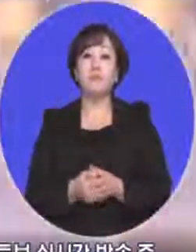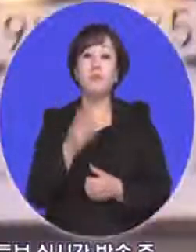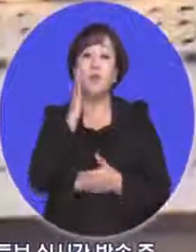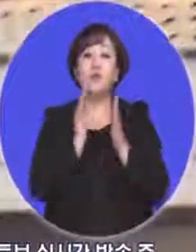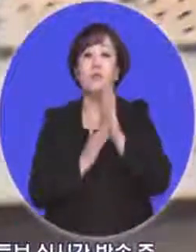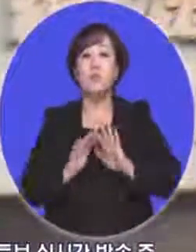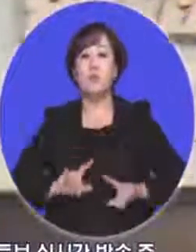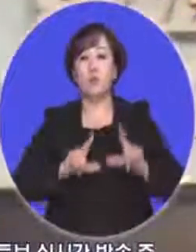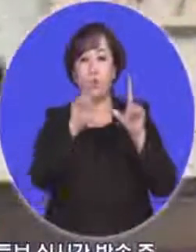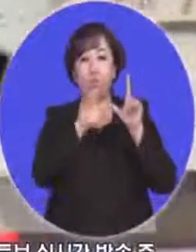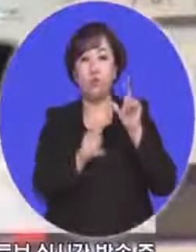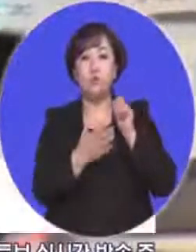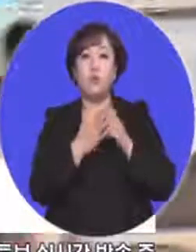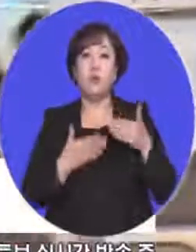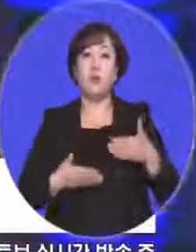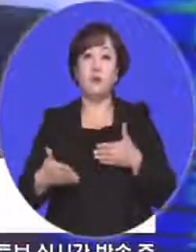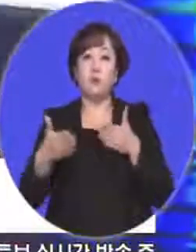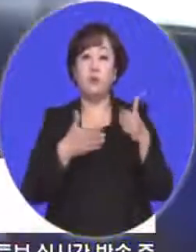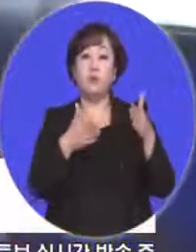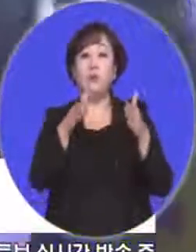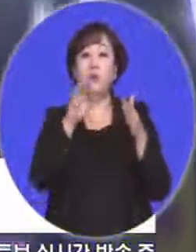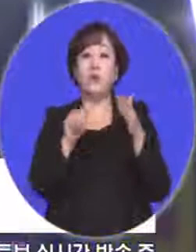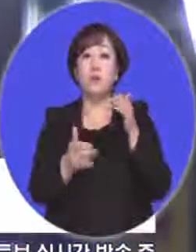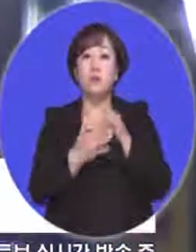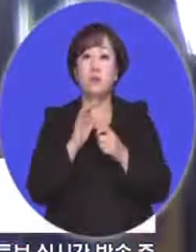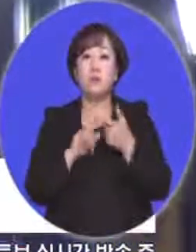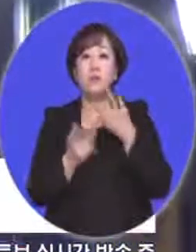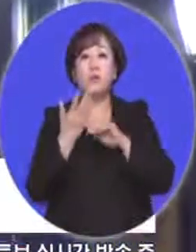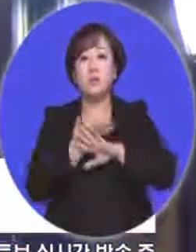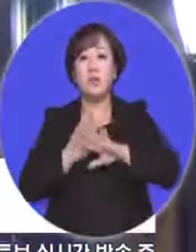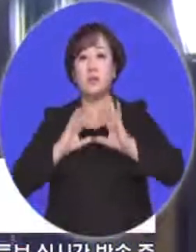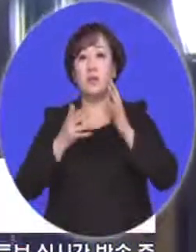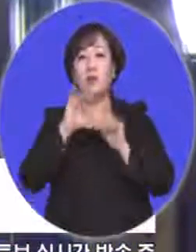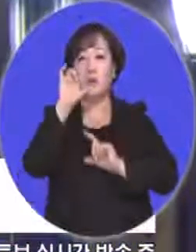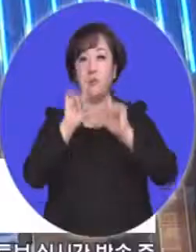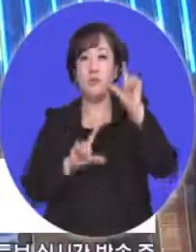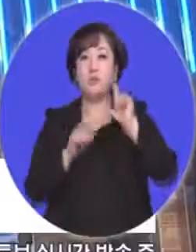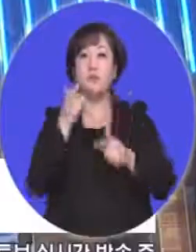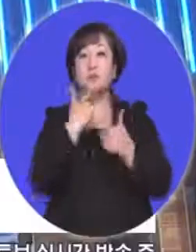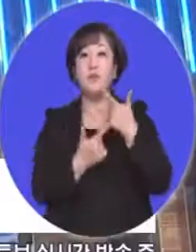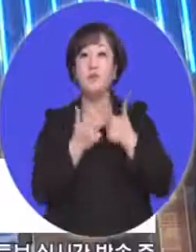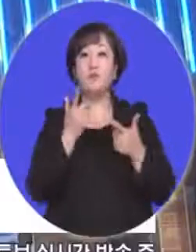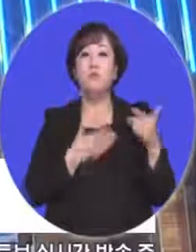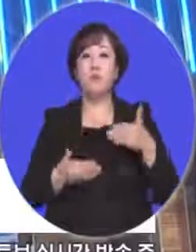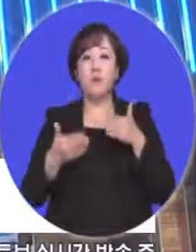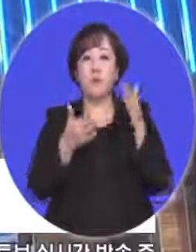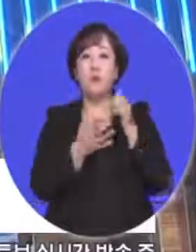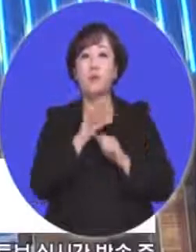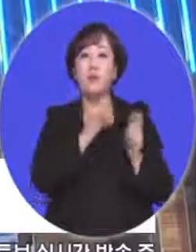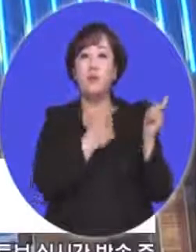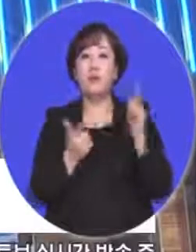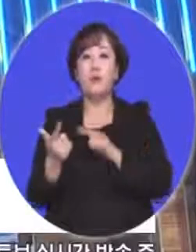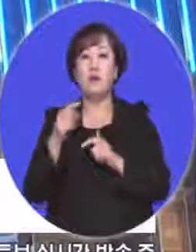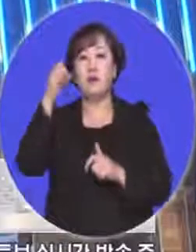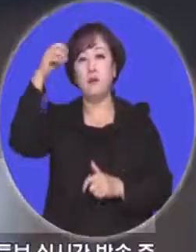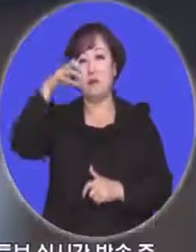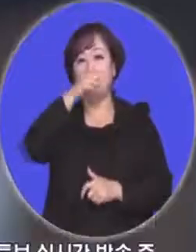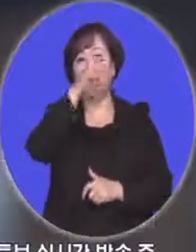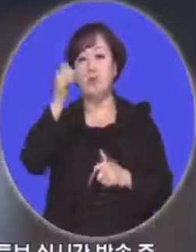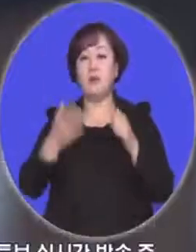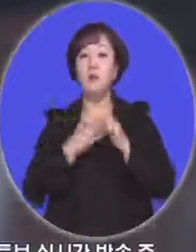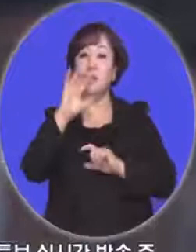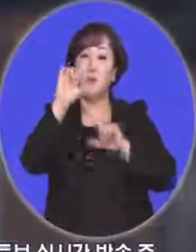울산 동구의 한 도로. 이국적인 모양의 가로등이 늘어서 있고 형형 색색의 조명들이 거리를